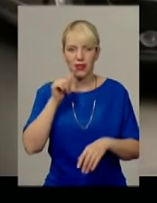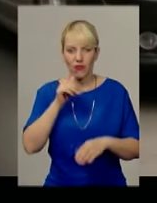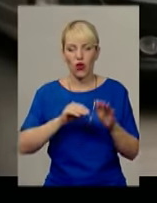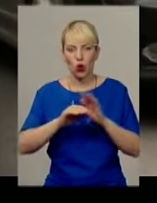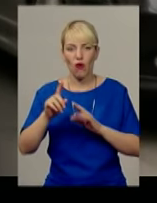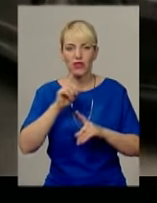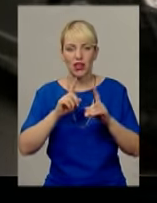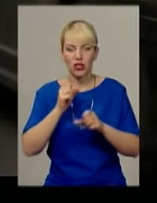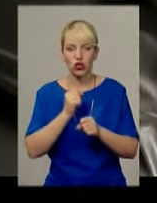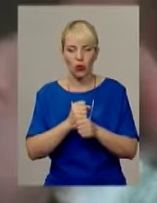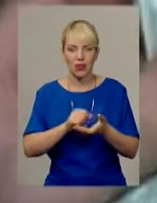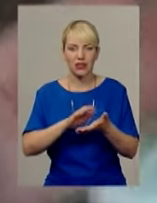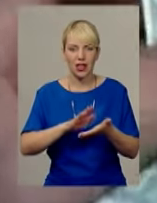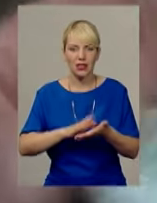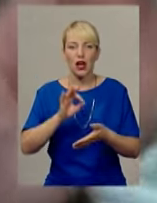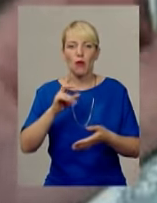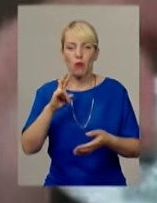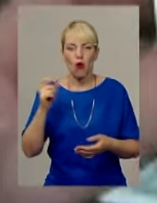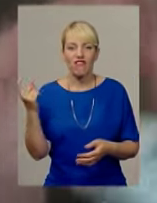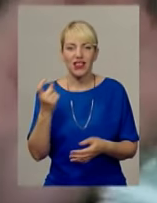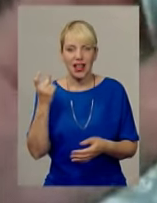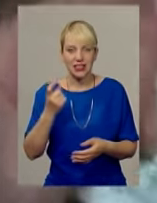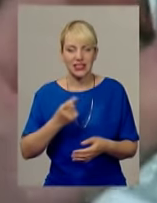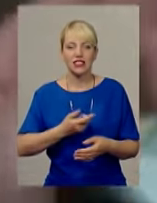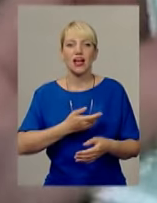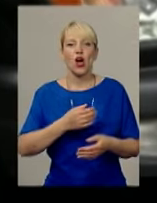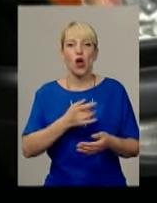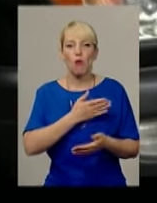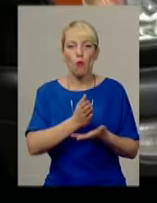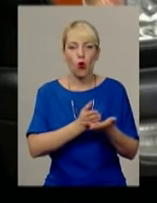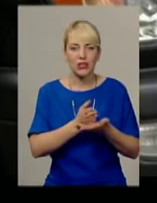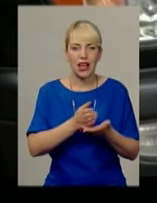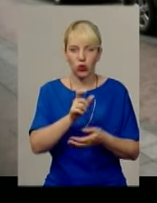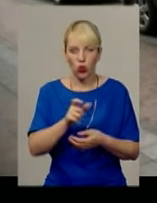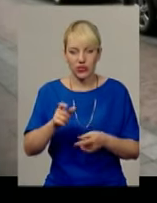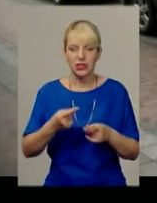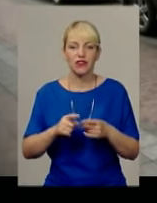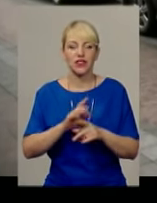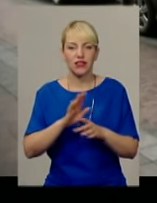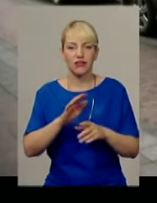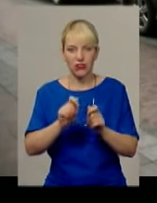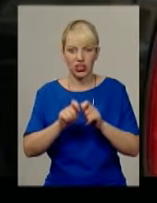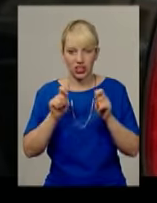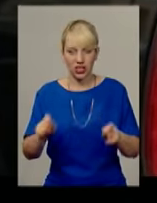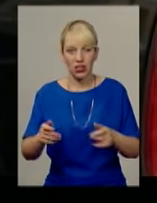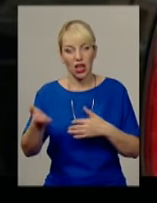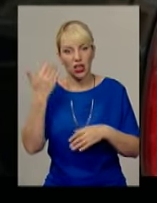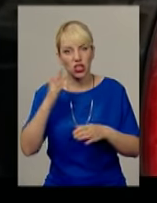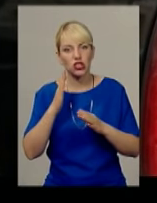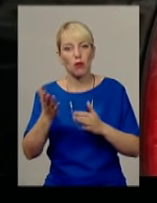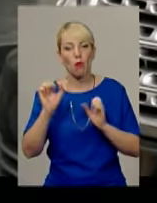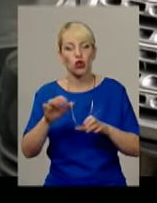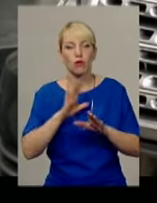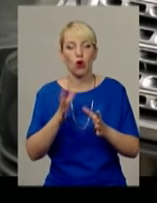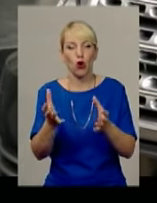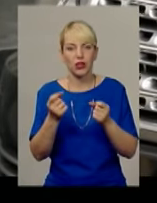зробила дані про власність посадовців відкритими. Раніше можна було отримати інформацію лише про те, кому належить конкретний будинок, квартира чи земельна